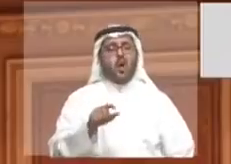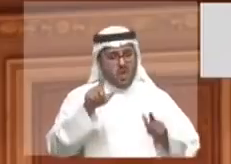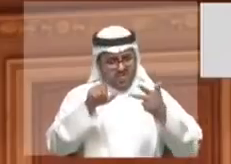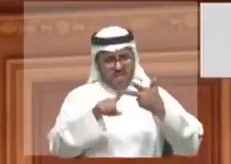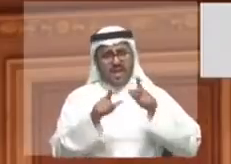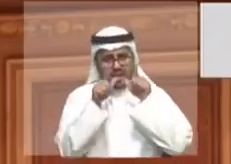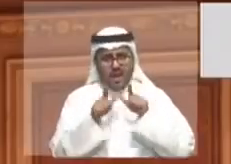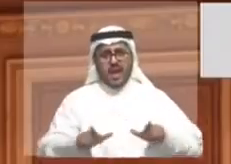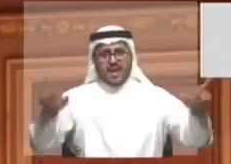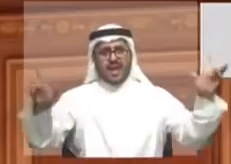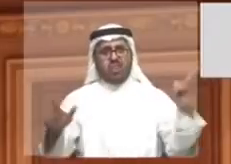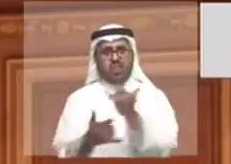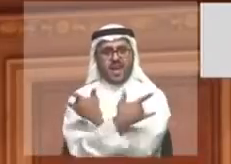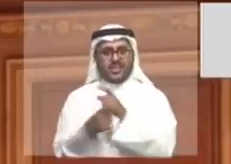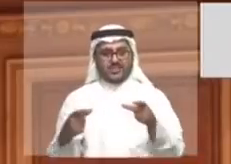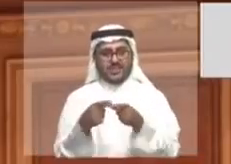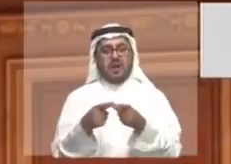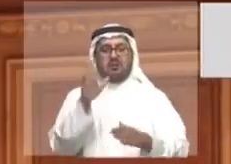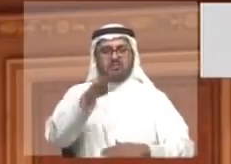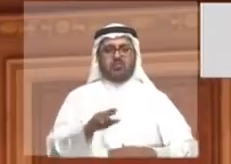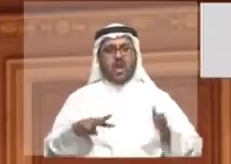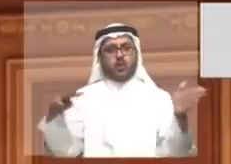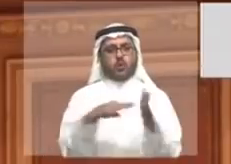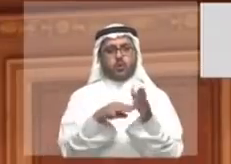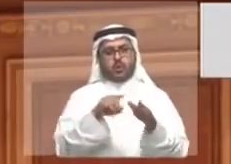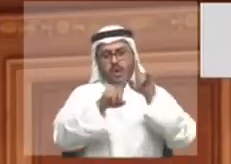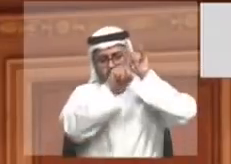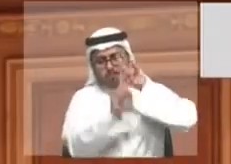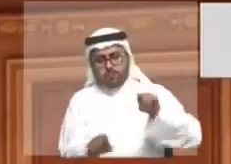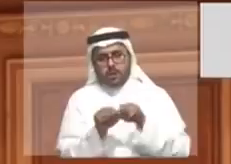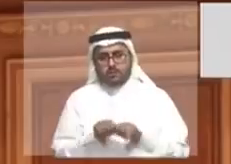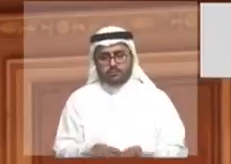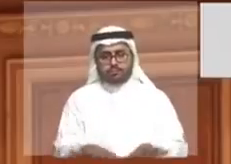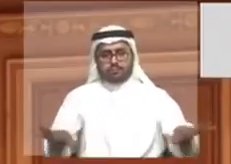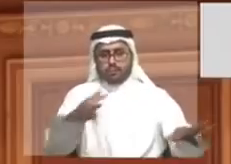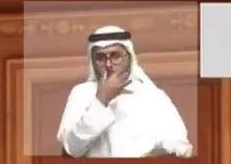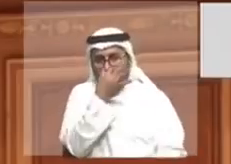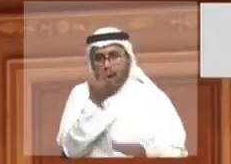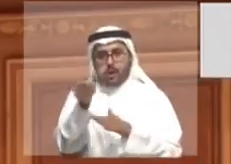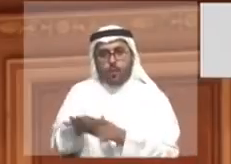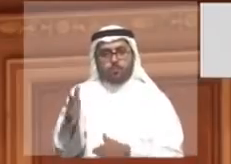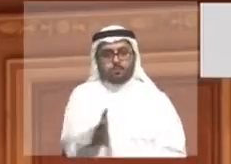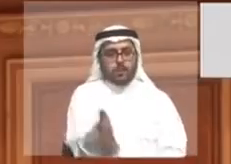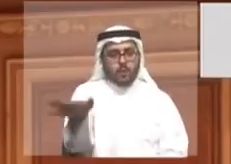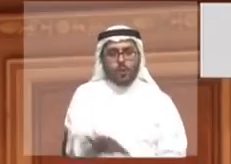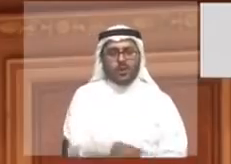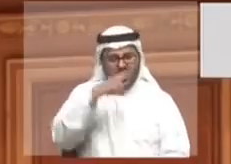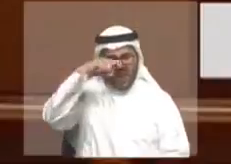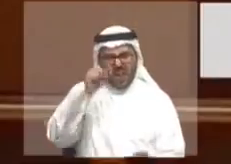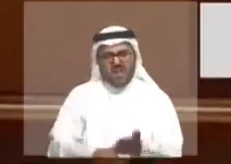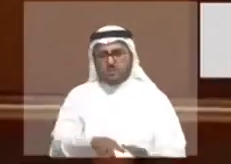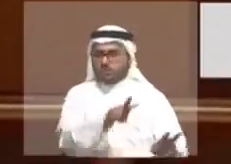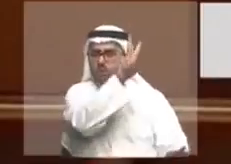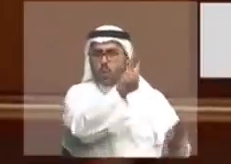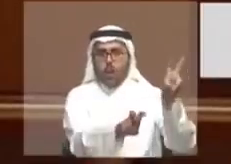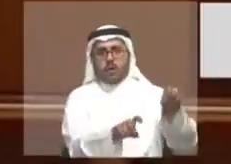الوضع المؤلم في سوريا والهجوم الكيماوي المروع في مدينة دوما السورية. وقد أقر القادة عقد قمة عربية اقتصادية